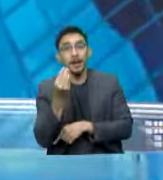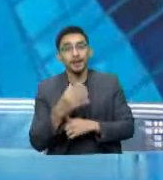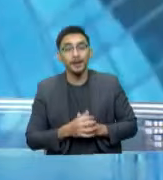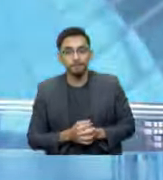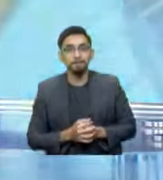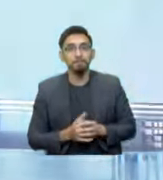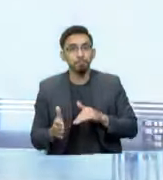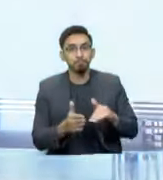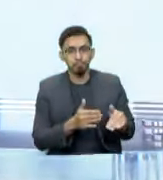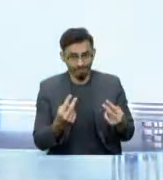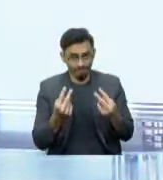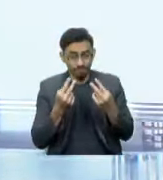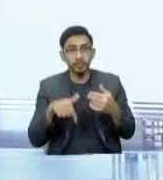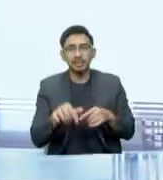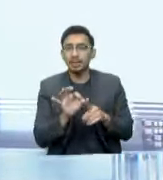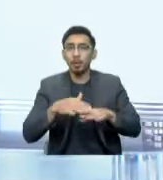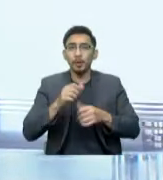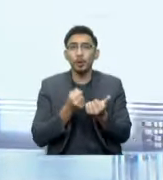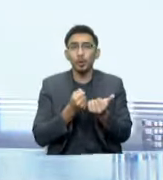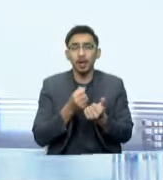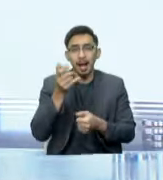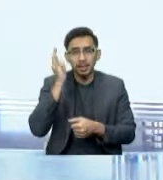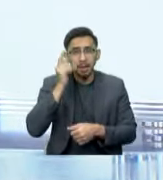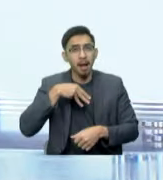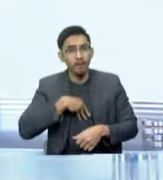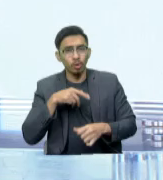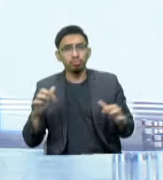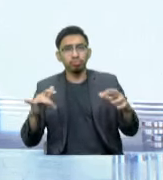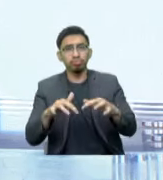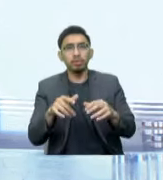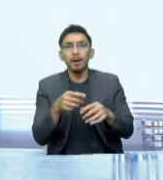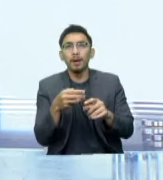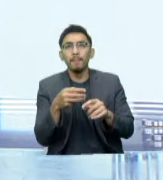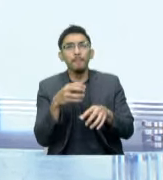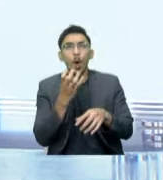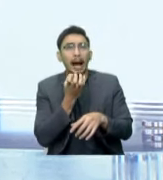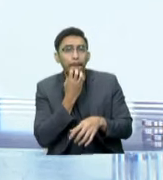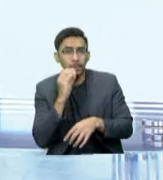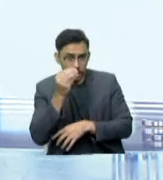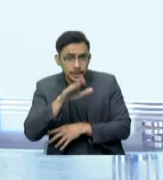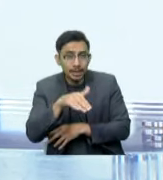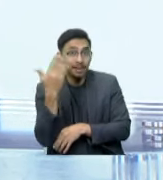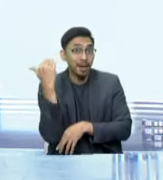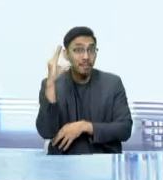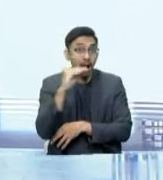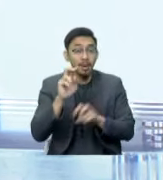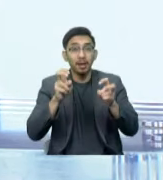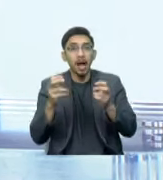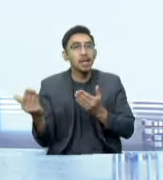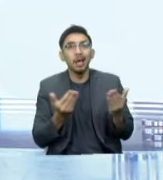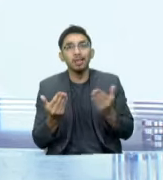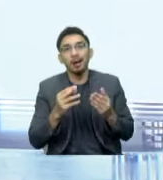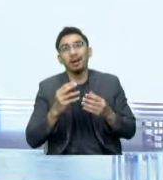Sementara itu, pemirsa, ribuan pendukung Ganjar Mahfud juga memenuhi kawasan Bulungan Blok M, Jakarta Selatan tadi malam. Acara bertajuk Hajatan